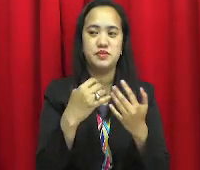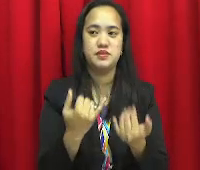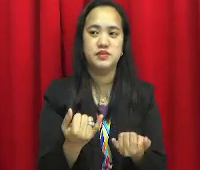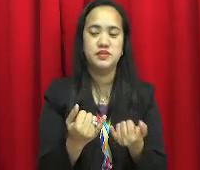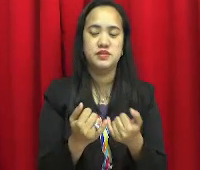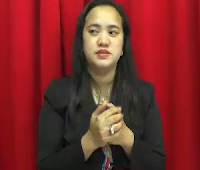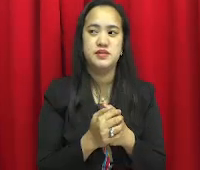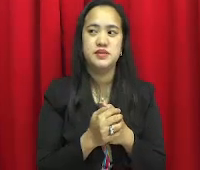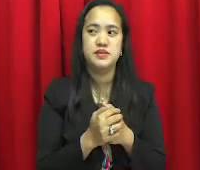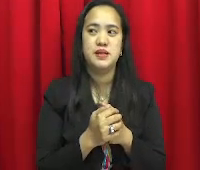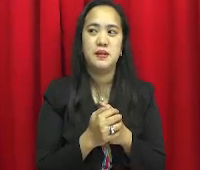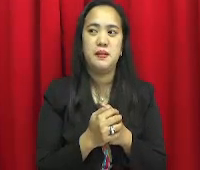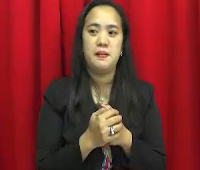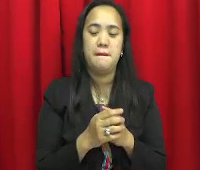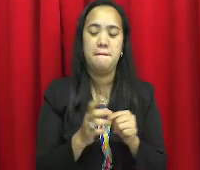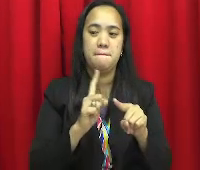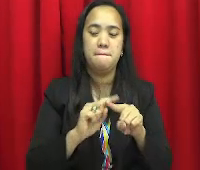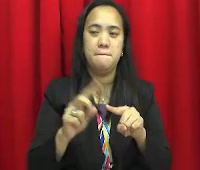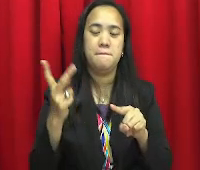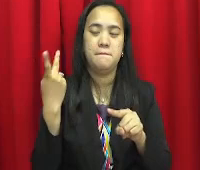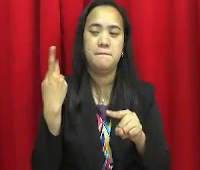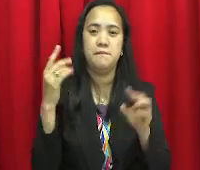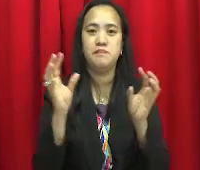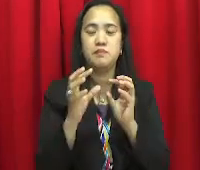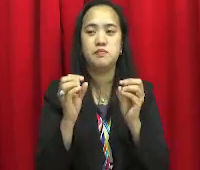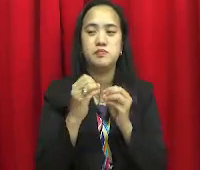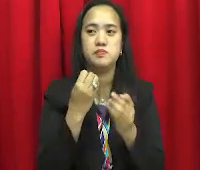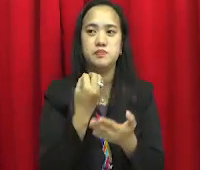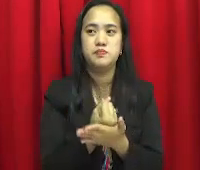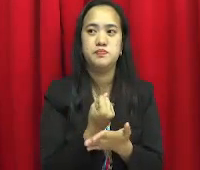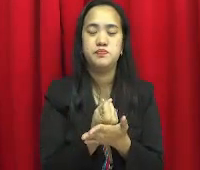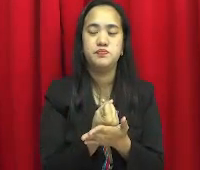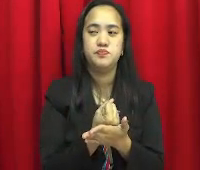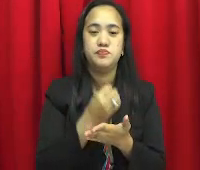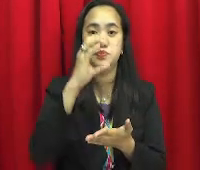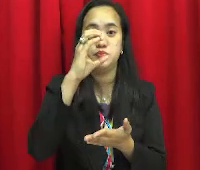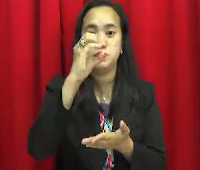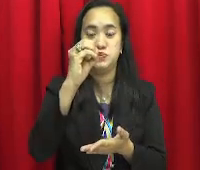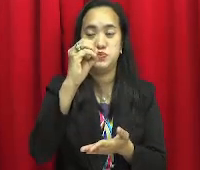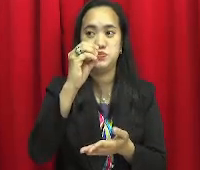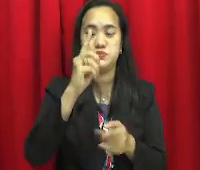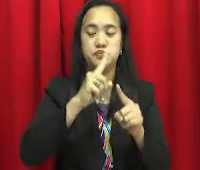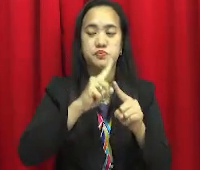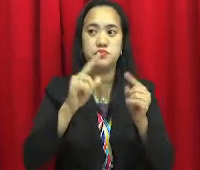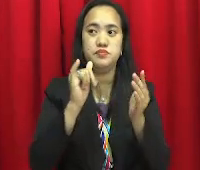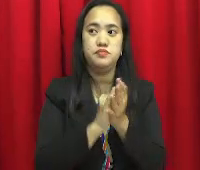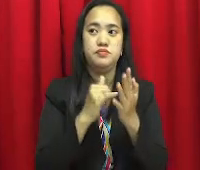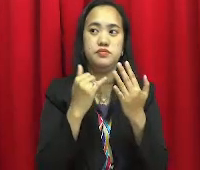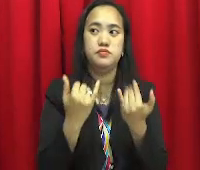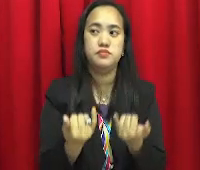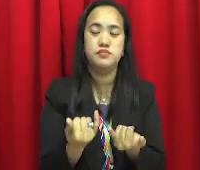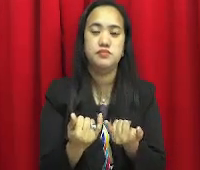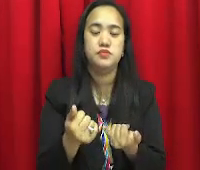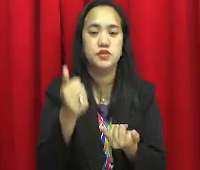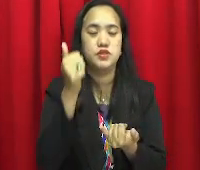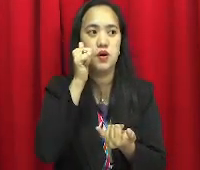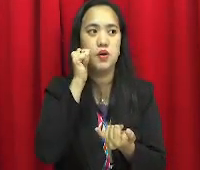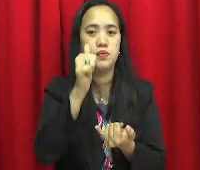ngayon. Pero, syempre, wala nang, ano yun eh. Nag-zero. Hindi na siya, nag-zero na siya. Pero doon pinapadala ni Brother Lamsel